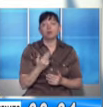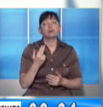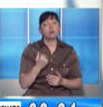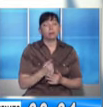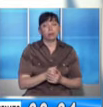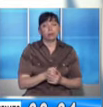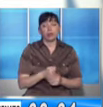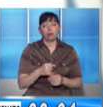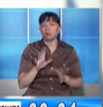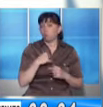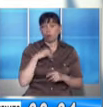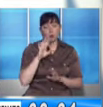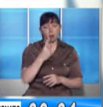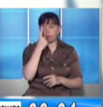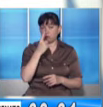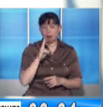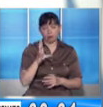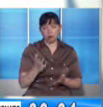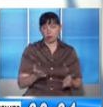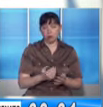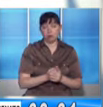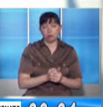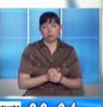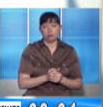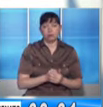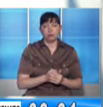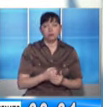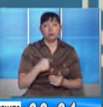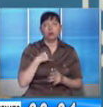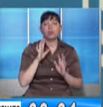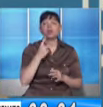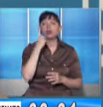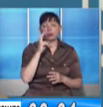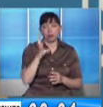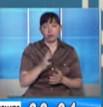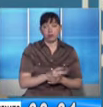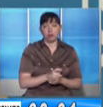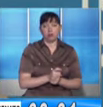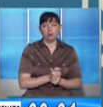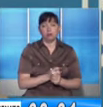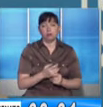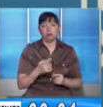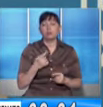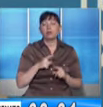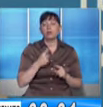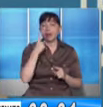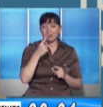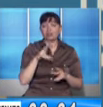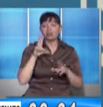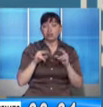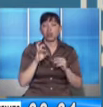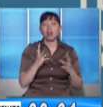apartament. De la anticorupție. Înseamnă că undeva s-a strecurat o... Am unul un singur este apartament al dumneavoastră și unul este